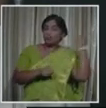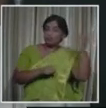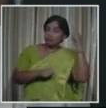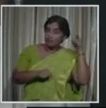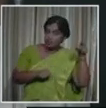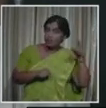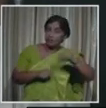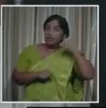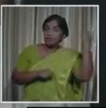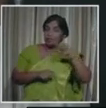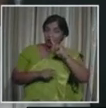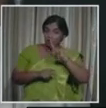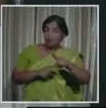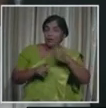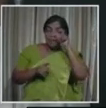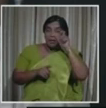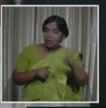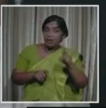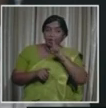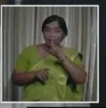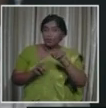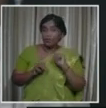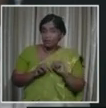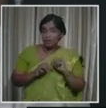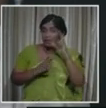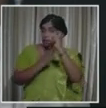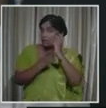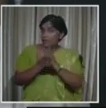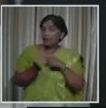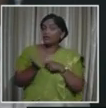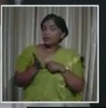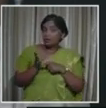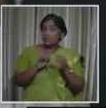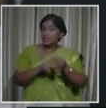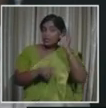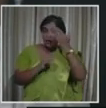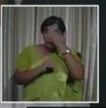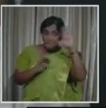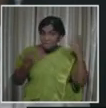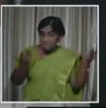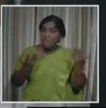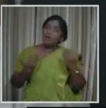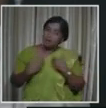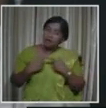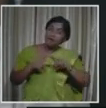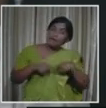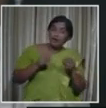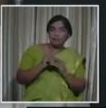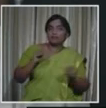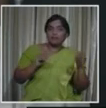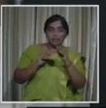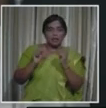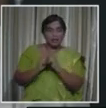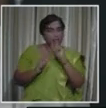ඒ වේදිකාවල ගත්ත ප්‍රකාශ ගන්න මොකද්ද කිව්වේ ව්‍යවස්ථාවෙන් ජනාධිපති අයින් කරන්න බැරි නම් අපි ගාව වෙන විකල්ප ක්‍රම තියනවා කියලා